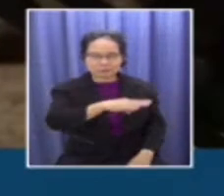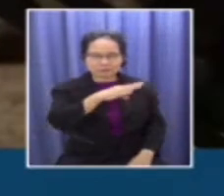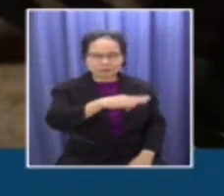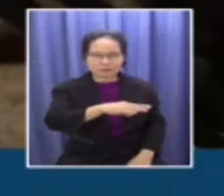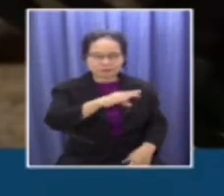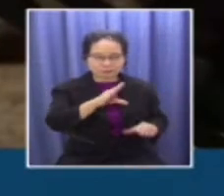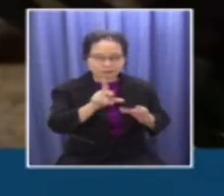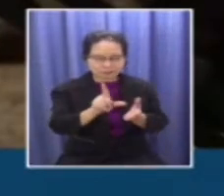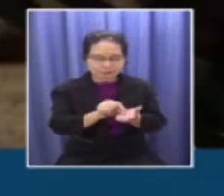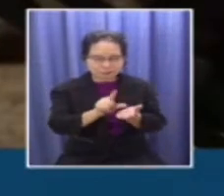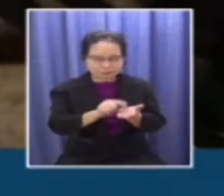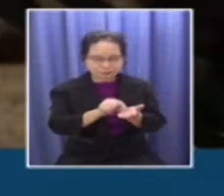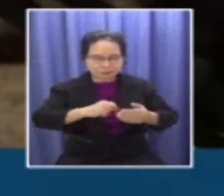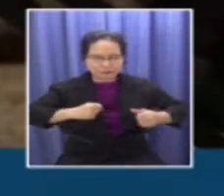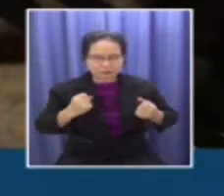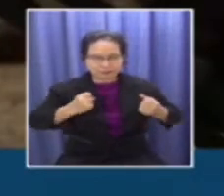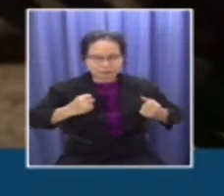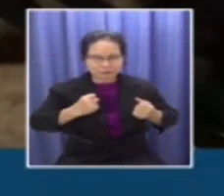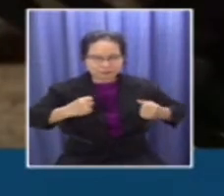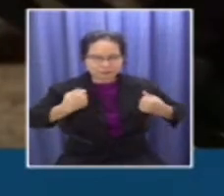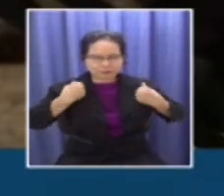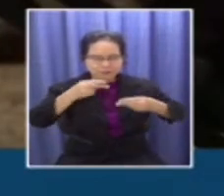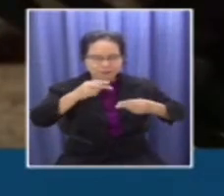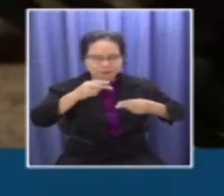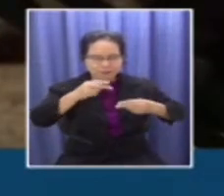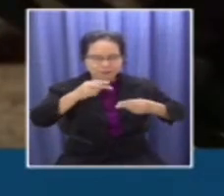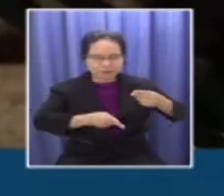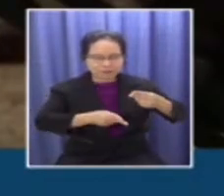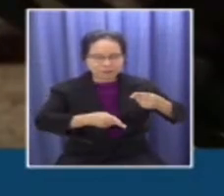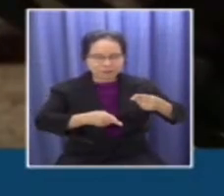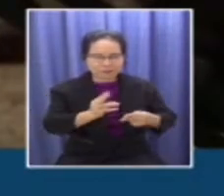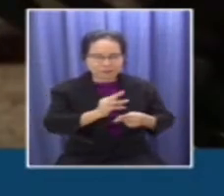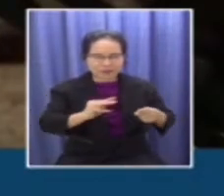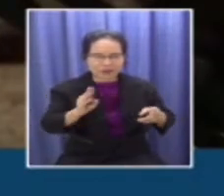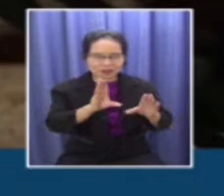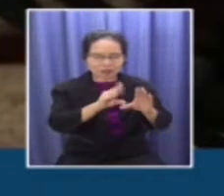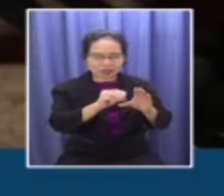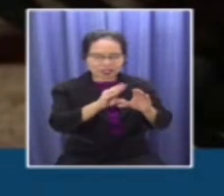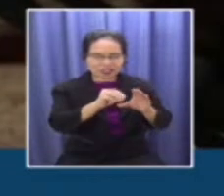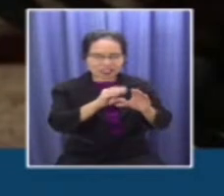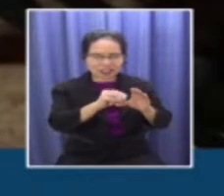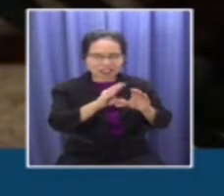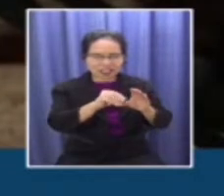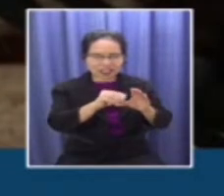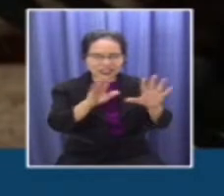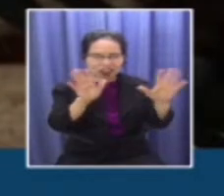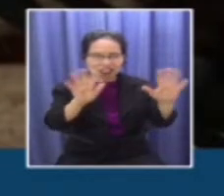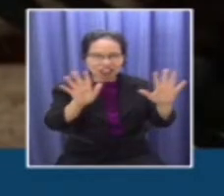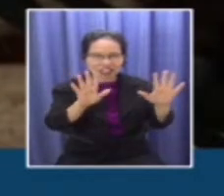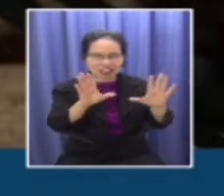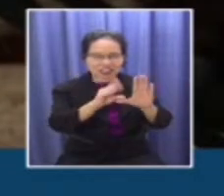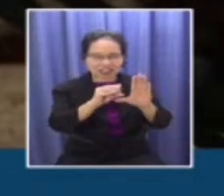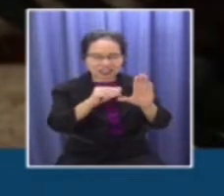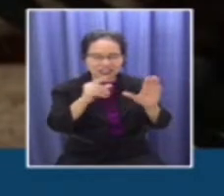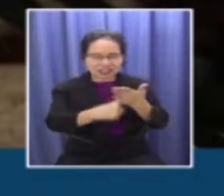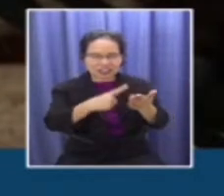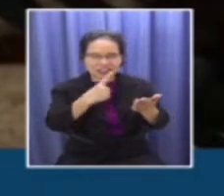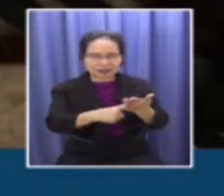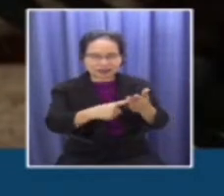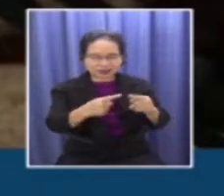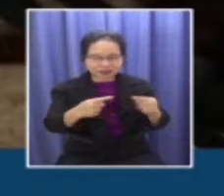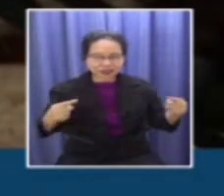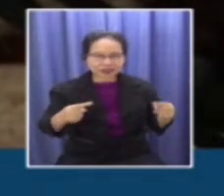anya hwɛ no watu kosua ansa na akokɔ ne mpo bedede ansa na akokɔ bedede ne anya hwɛ no watu